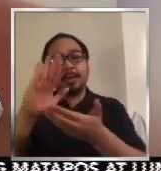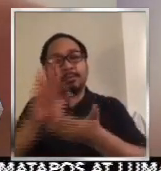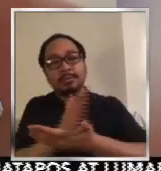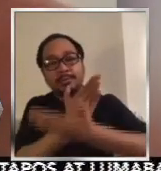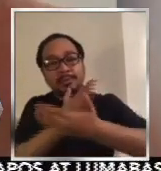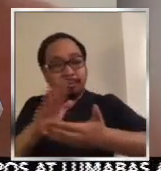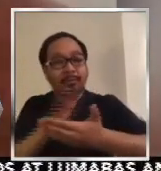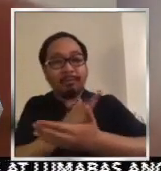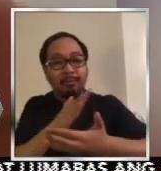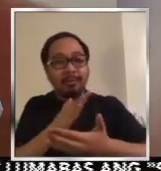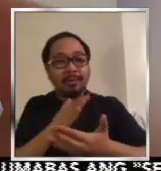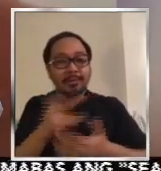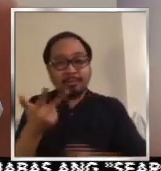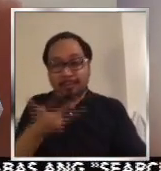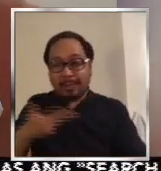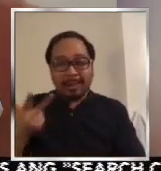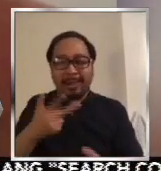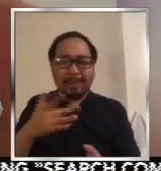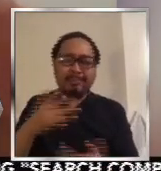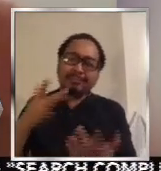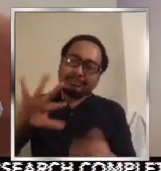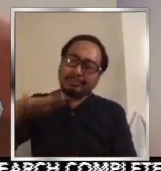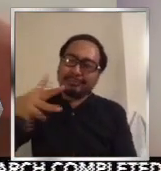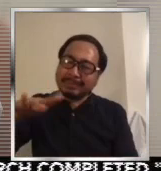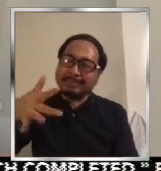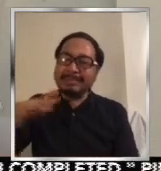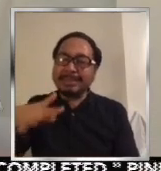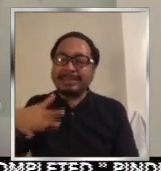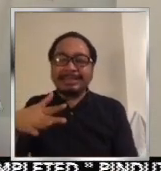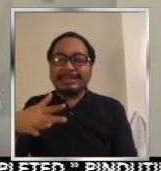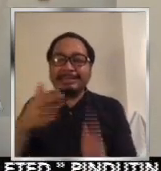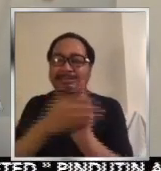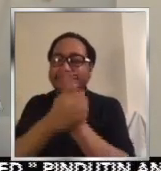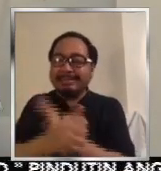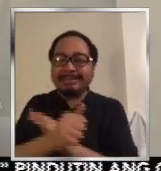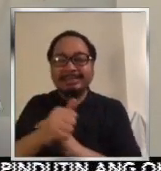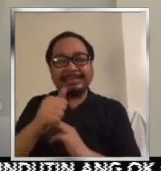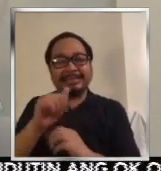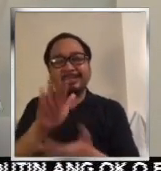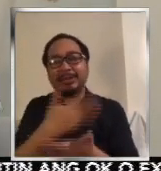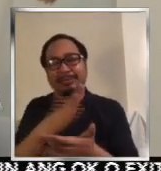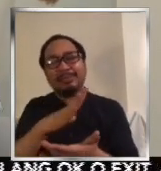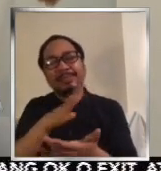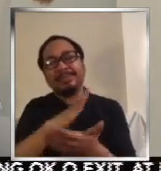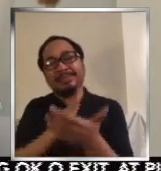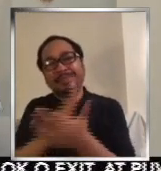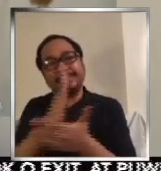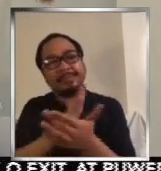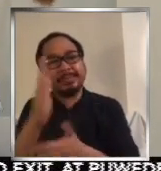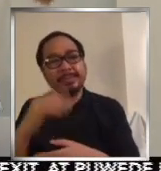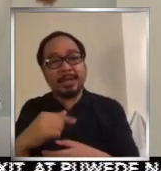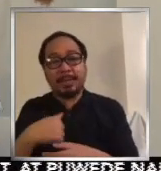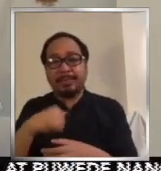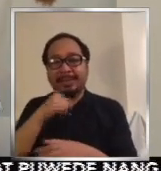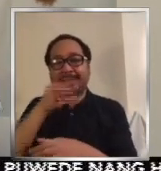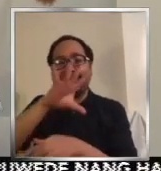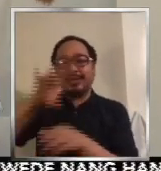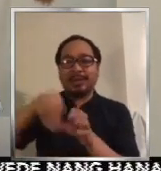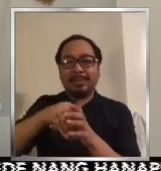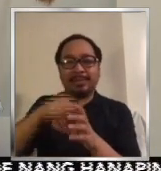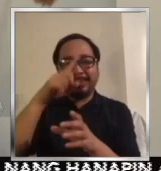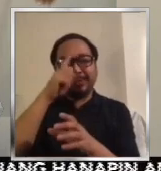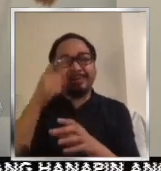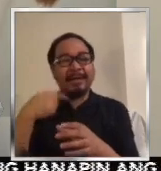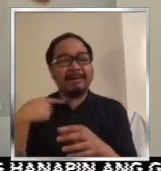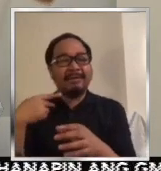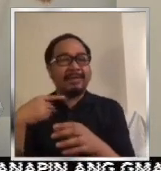po ganun kagaling kumanta, so bahala na. Ako po hindi ako nakasali kasi nag-allergy po ako. Kaya minsan